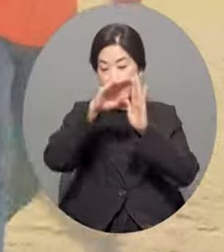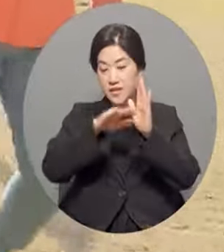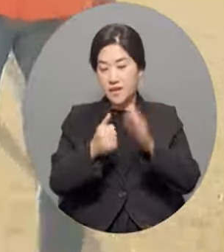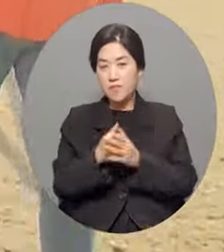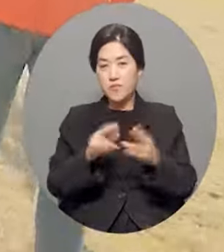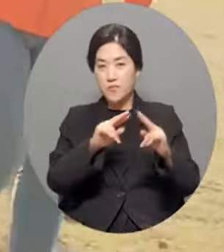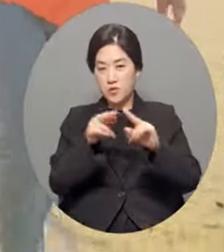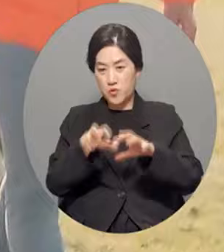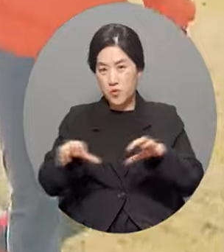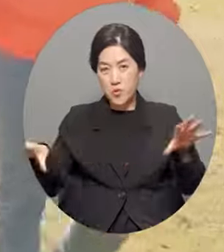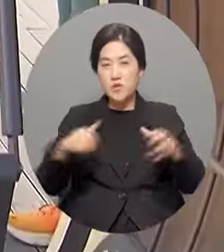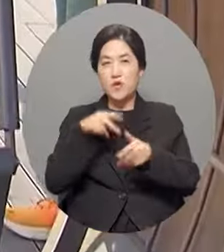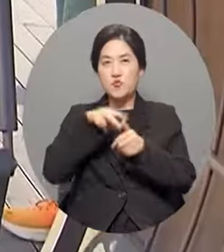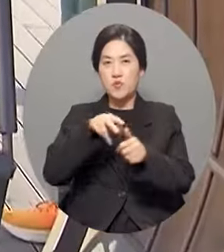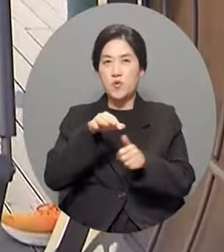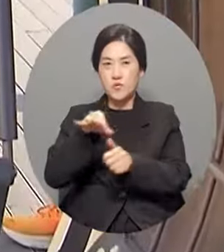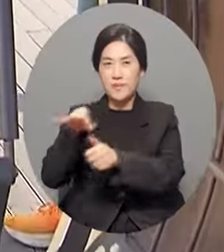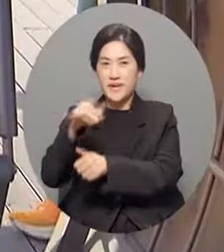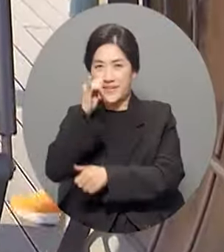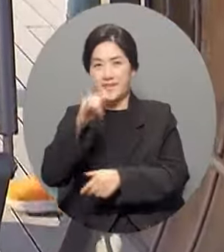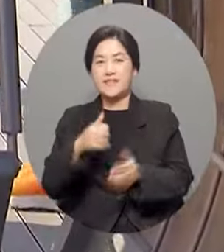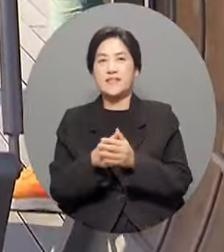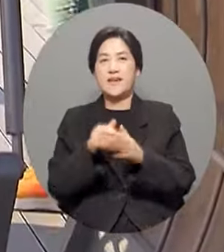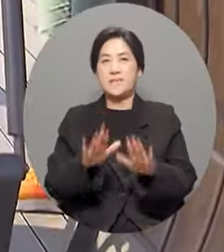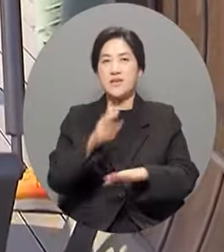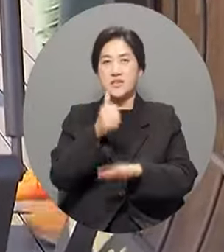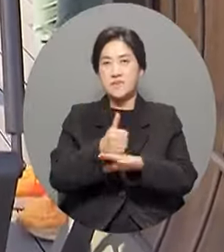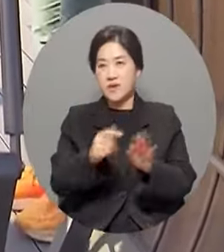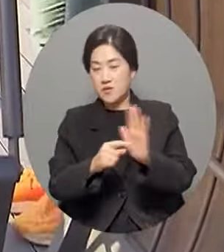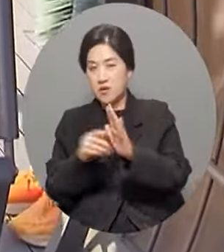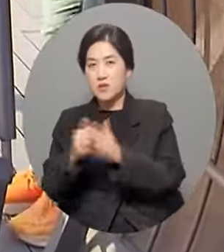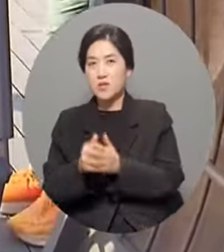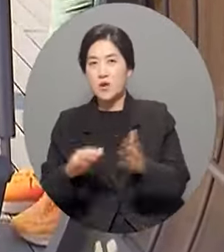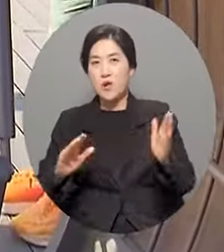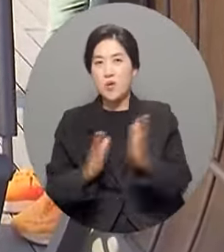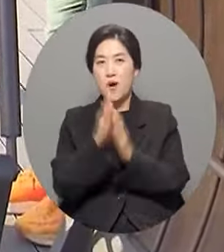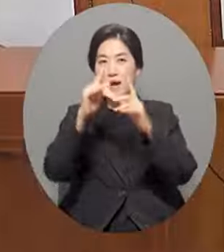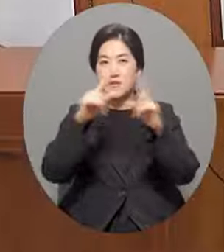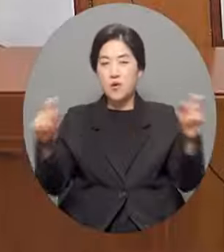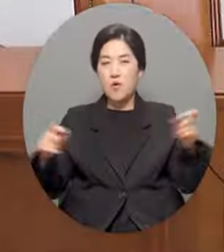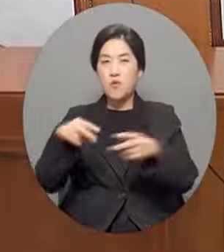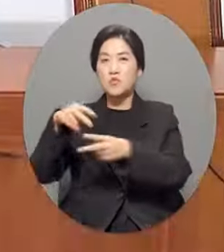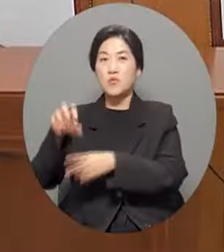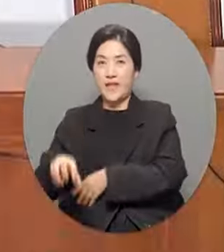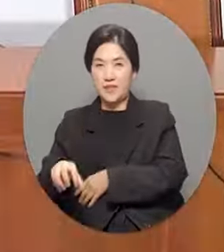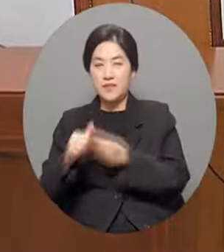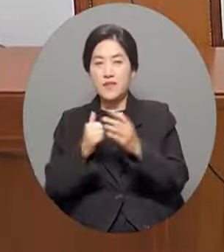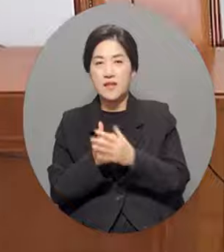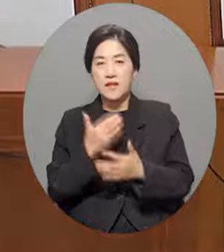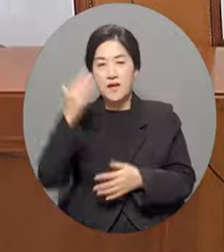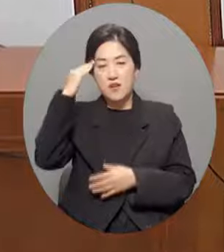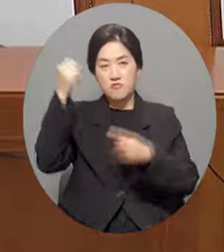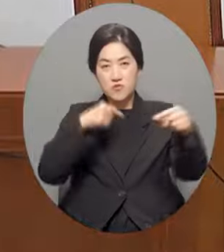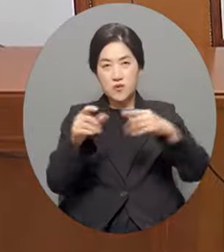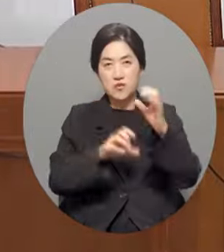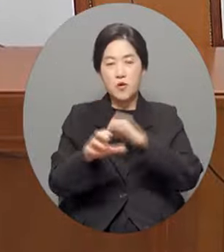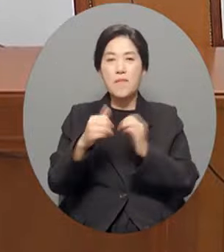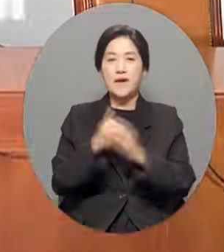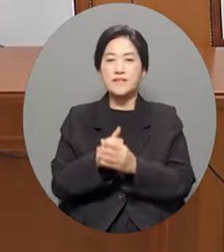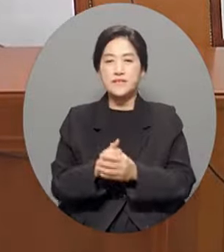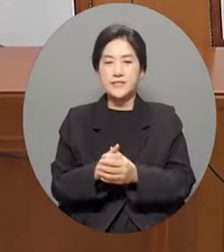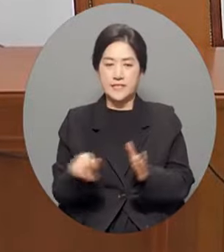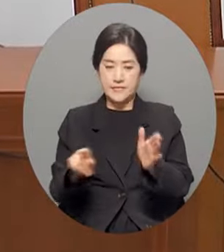벨트에 후보를 집중 배치한 개혁신당은 마지막 유세지도 화성 동탄을 택했습니다. 우리 정치에는 더 많은 소신파